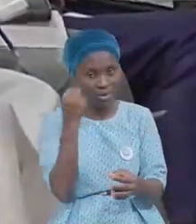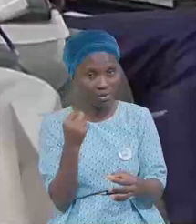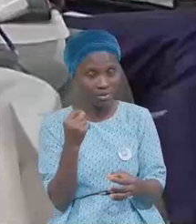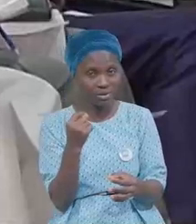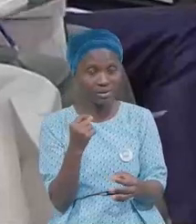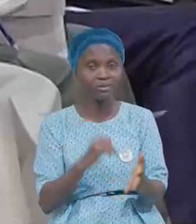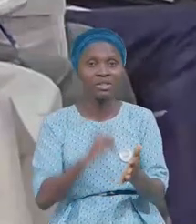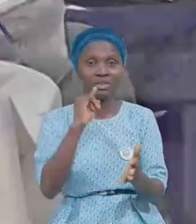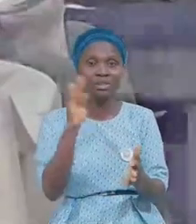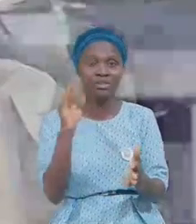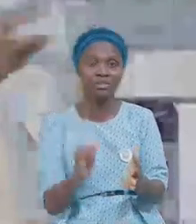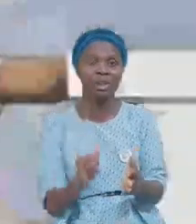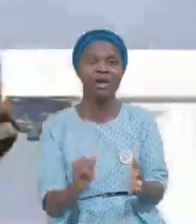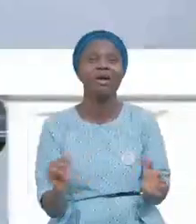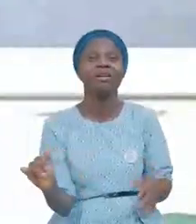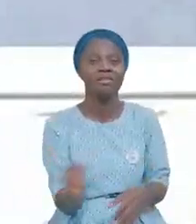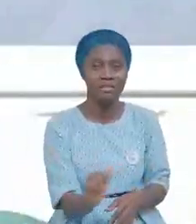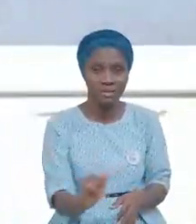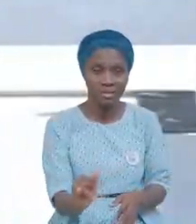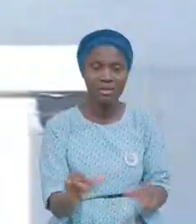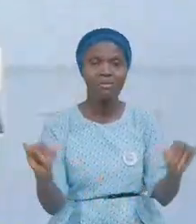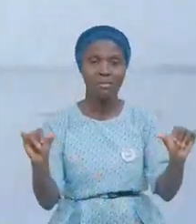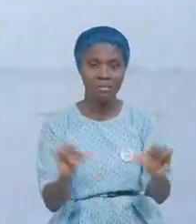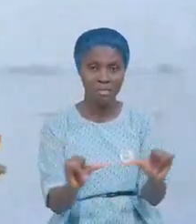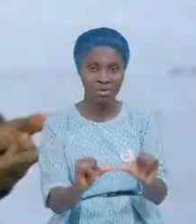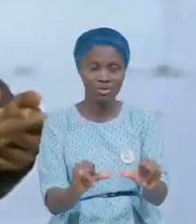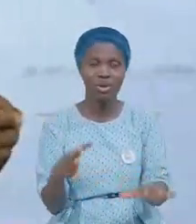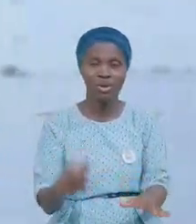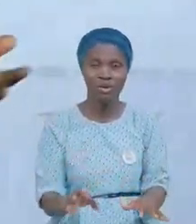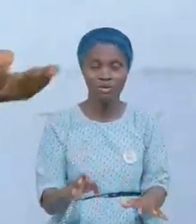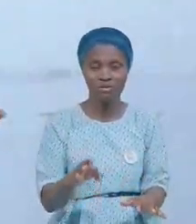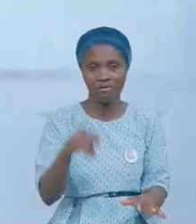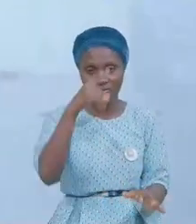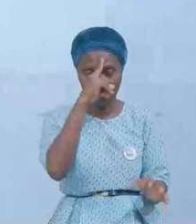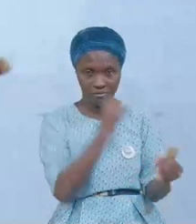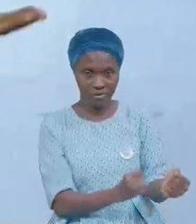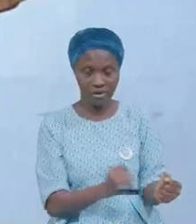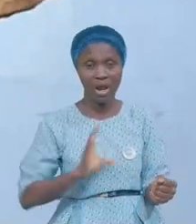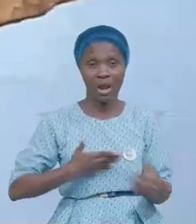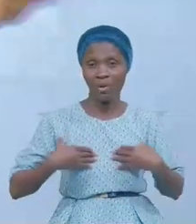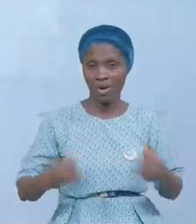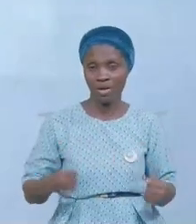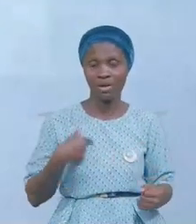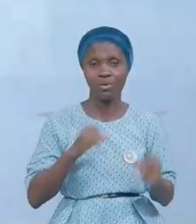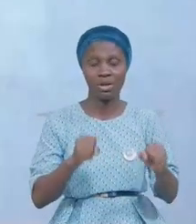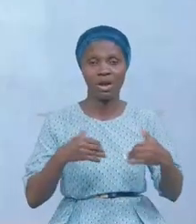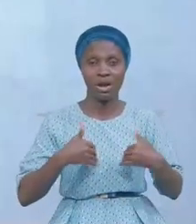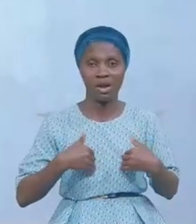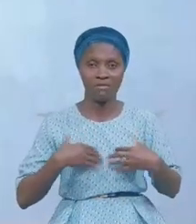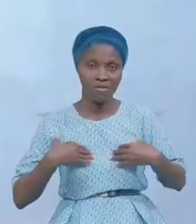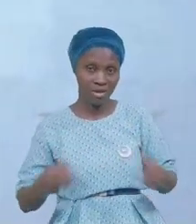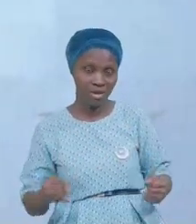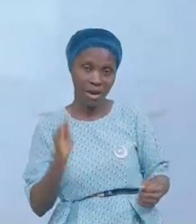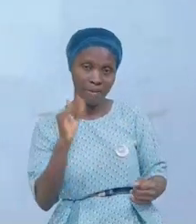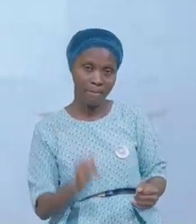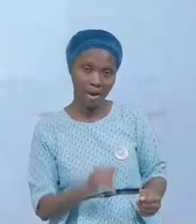par la même mesure de foi. Alors, notre guérison, nous pouvons avoir la guérison, c'est par la foi. Est-ce que tu crois que je